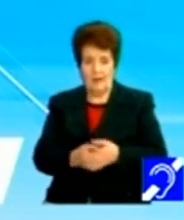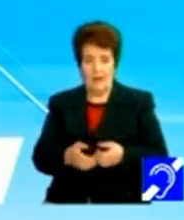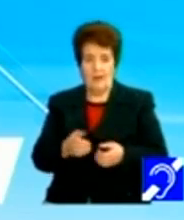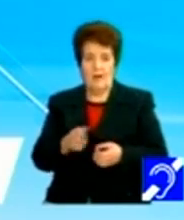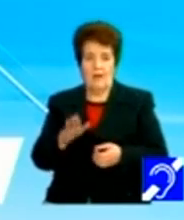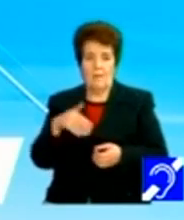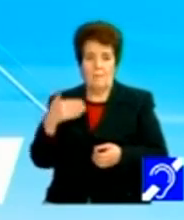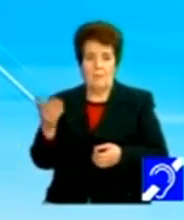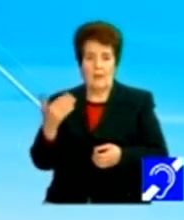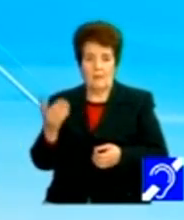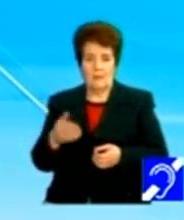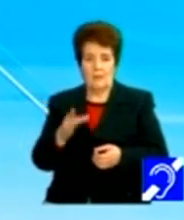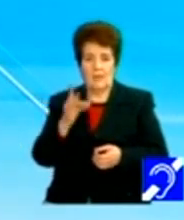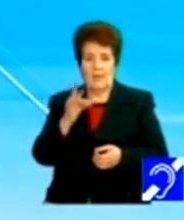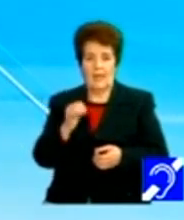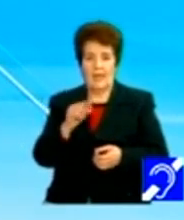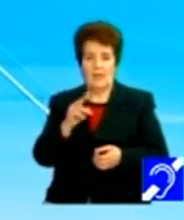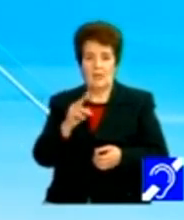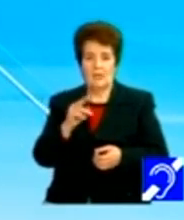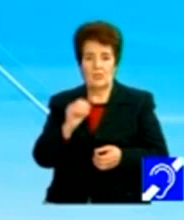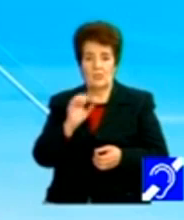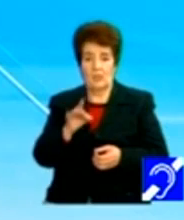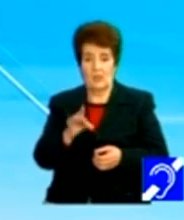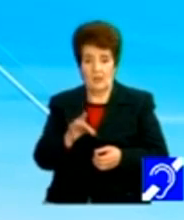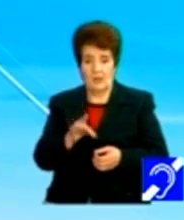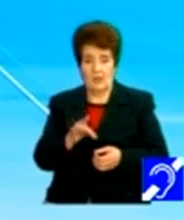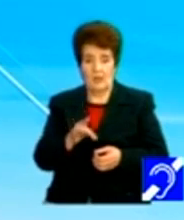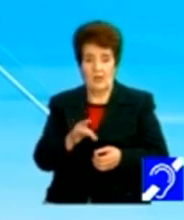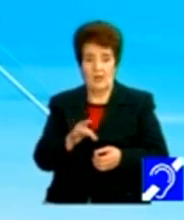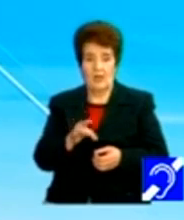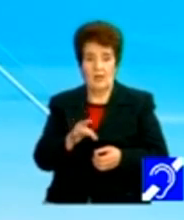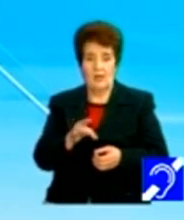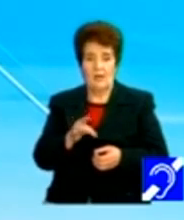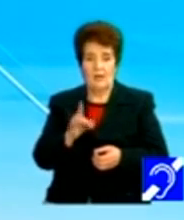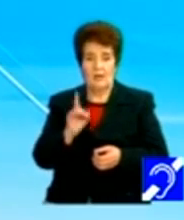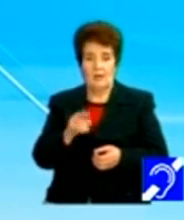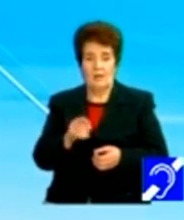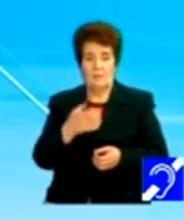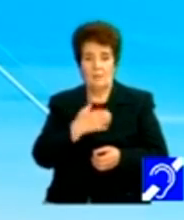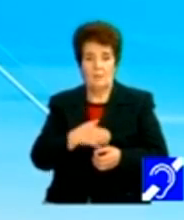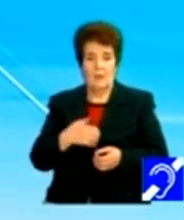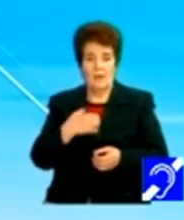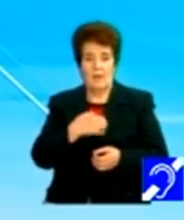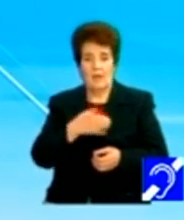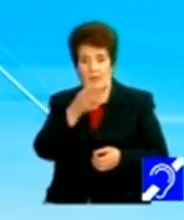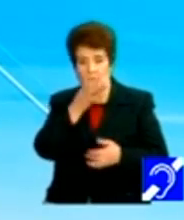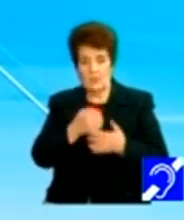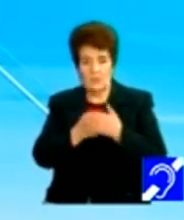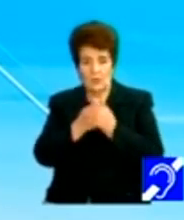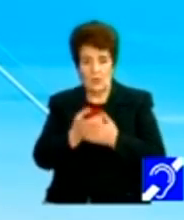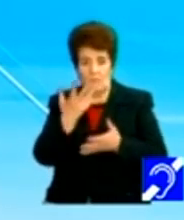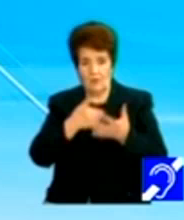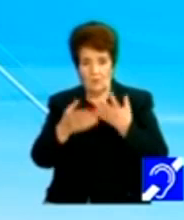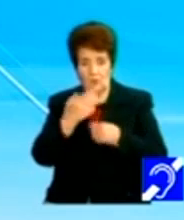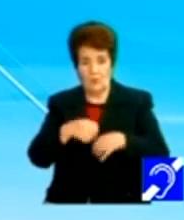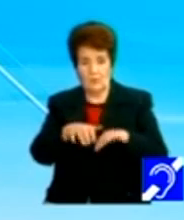partitura, la registrul socialiștilor cu dosarele pe baza căruia au luat primăria Chișinău în mod fraudulos până la